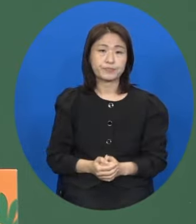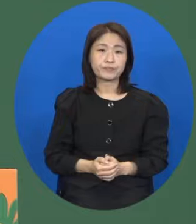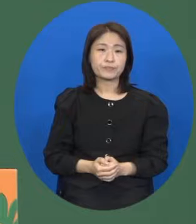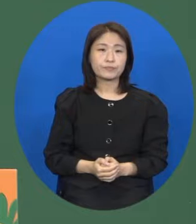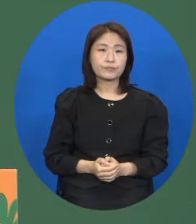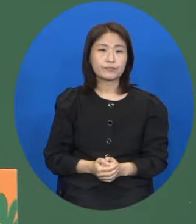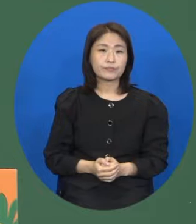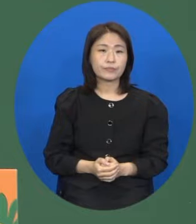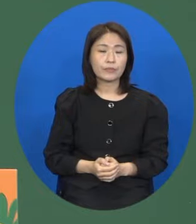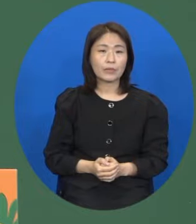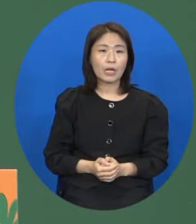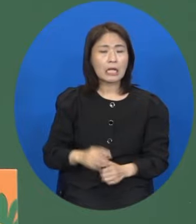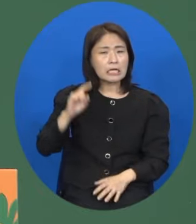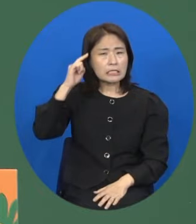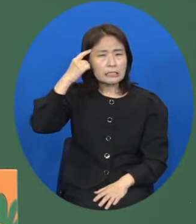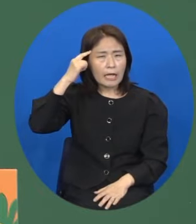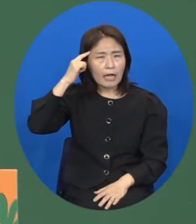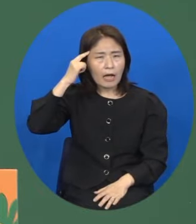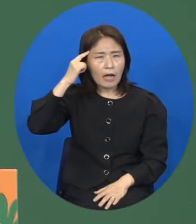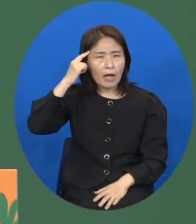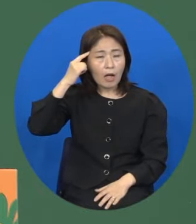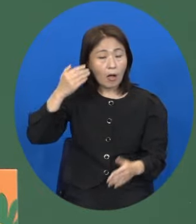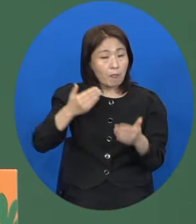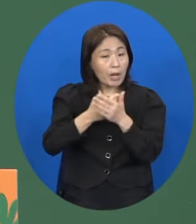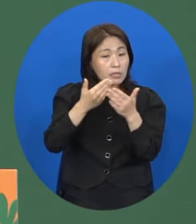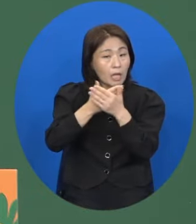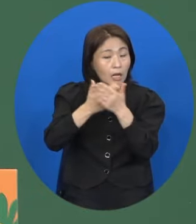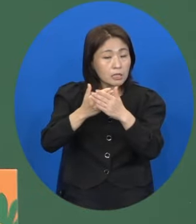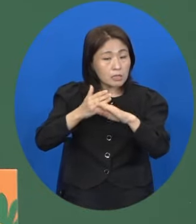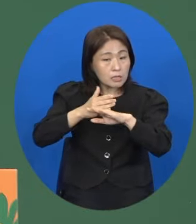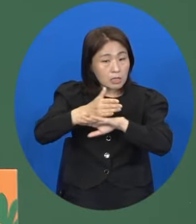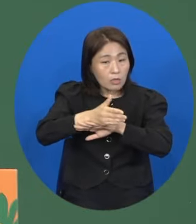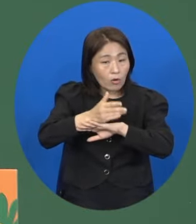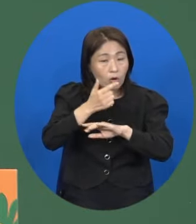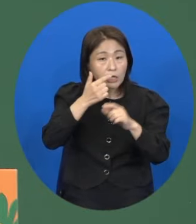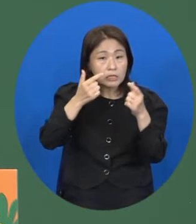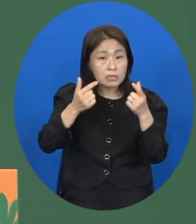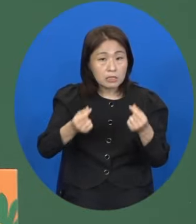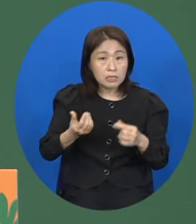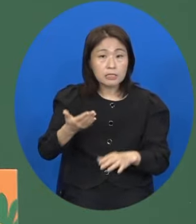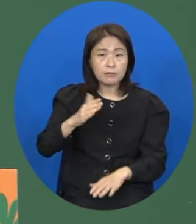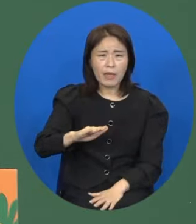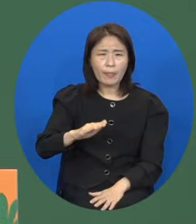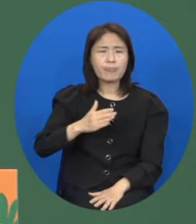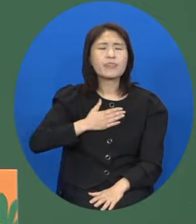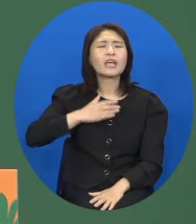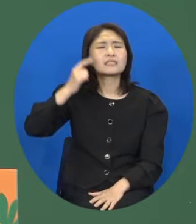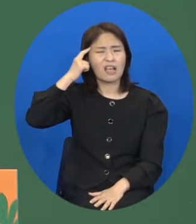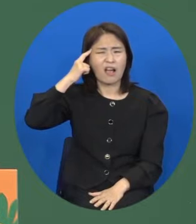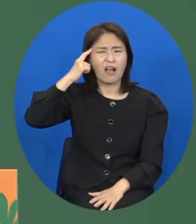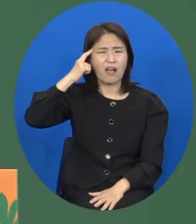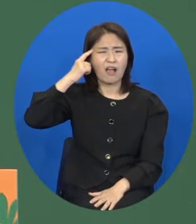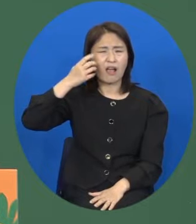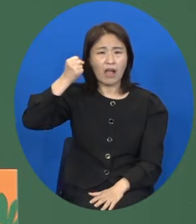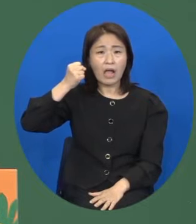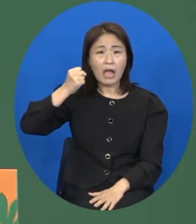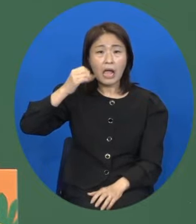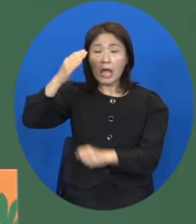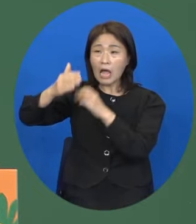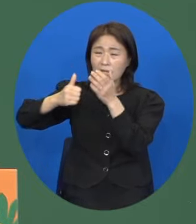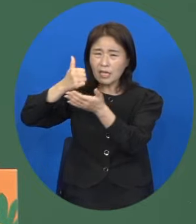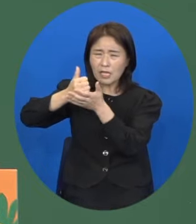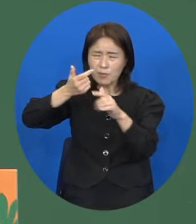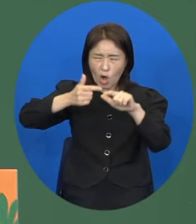정신적으로 발달이 지체된 것처럼 보이지만 우리 눈에만 그렇게 보일 뿐 하나님께서 여러 차원에서